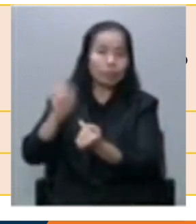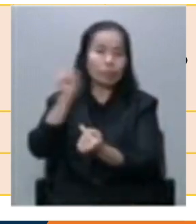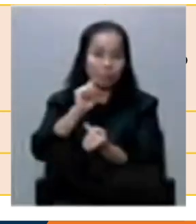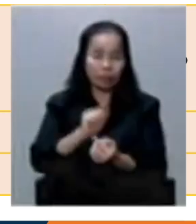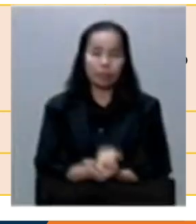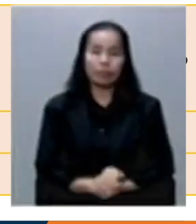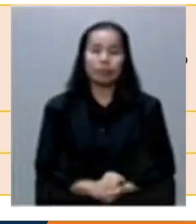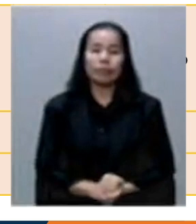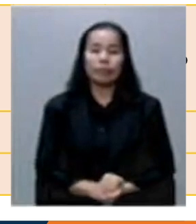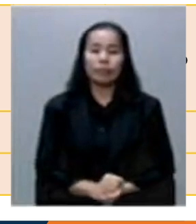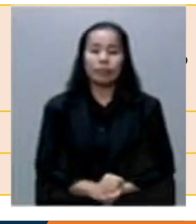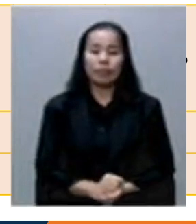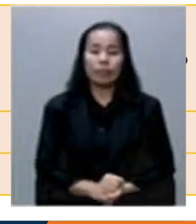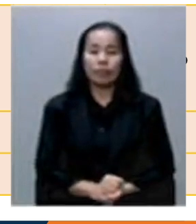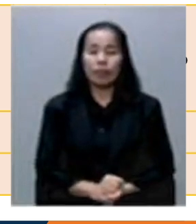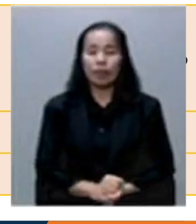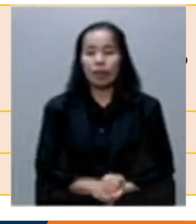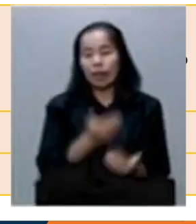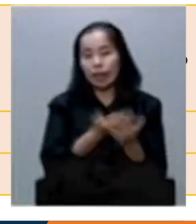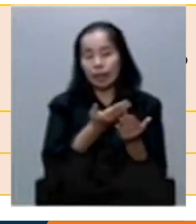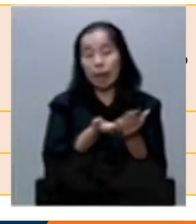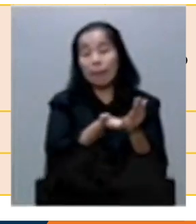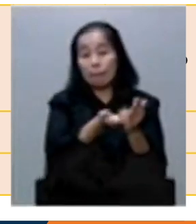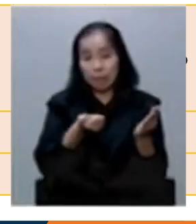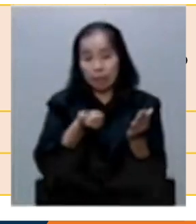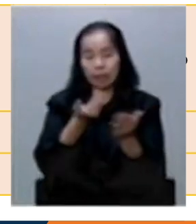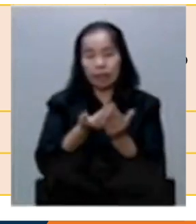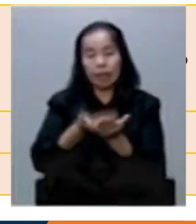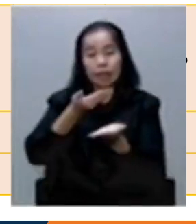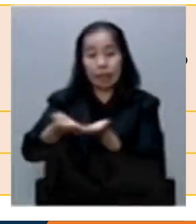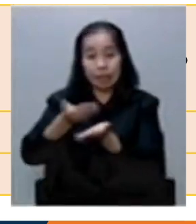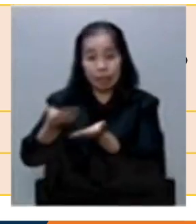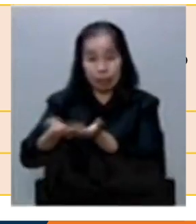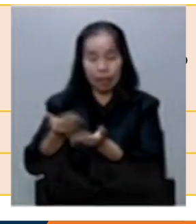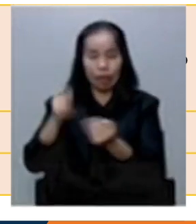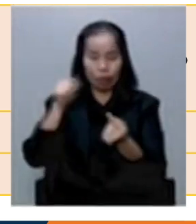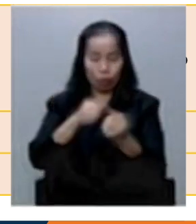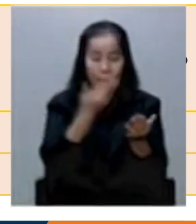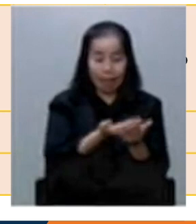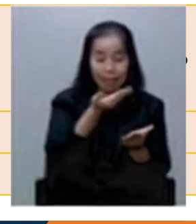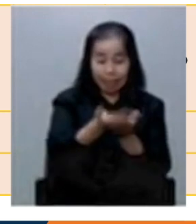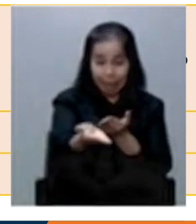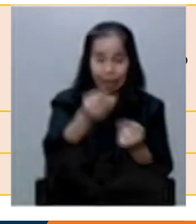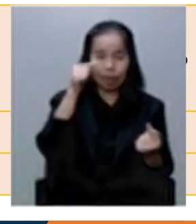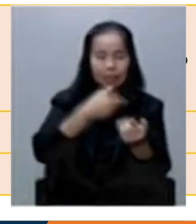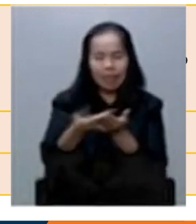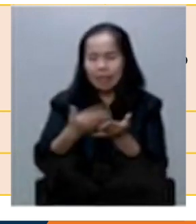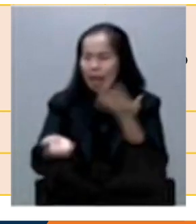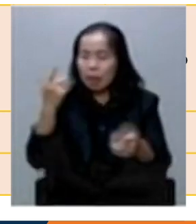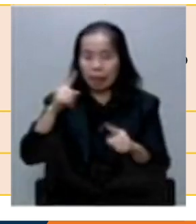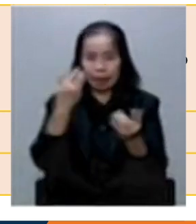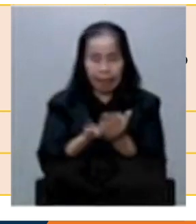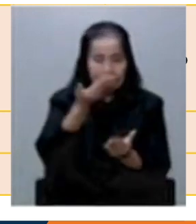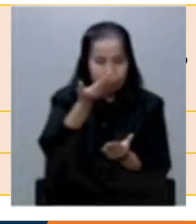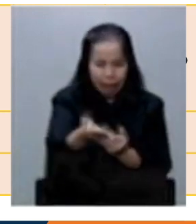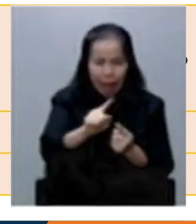านการเบิกจ่ายนะครับรายจ่ายลงทุนนะครับผมเน้นว่าเป็นรายจ่ายลงทุนไม่ใช่งบประมาณทั้งหมดรายจ่ายล